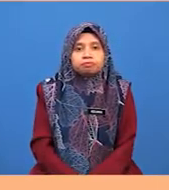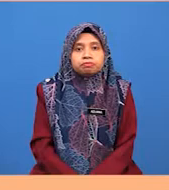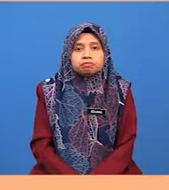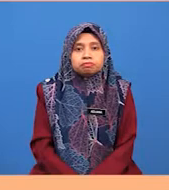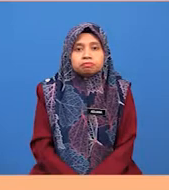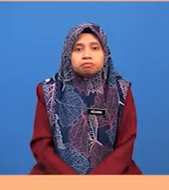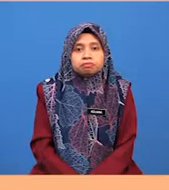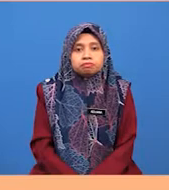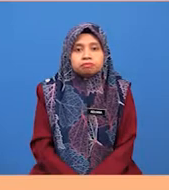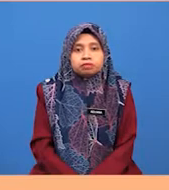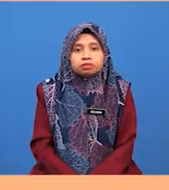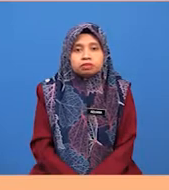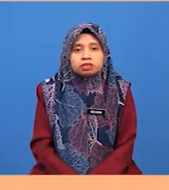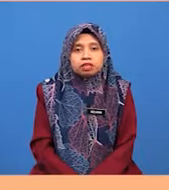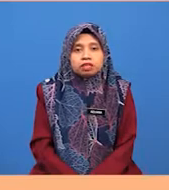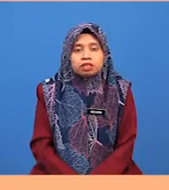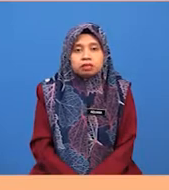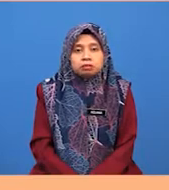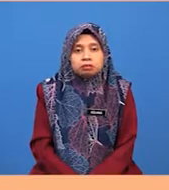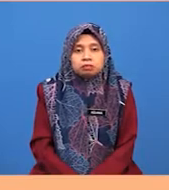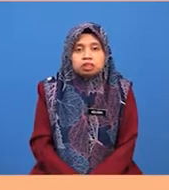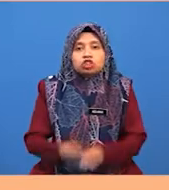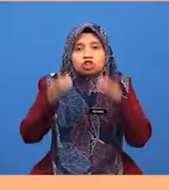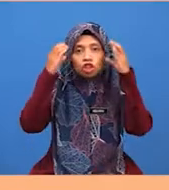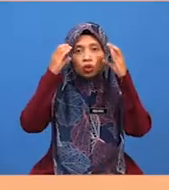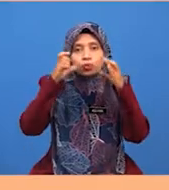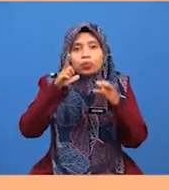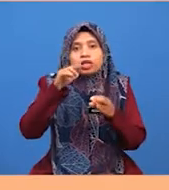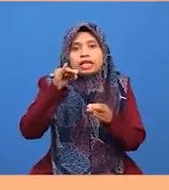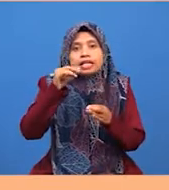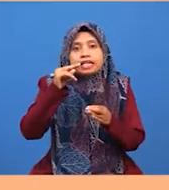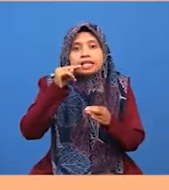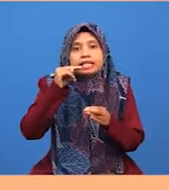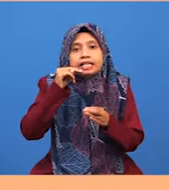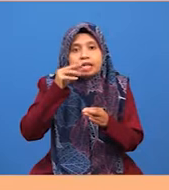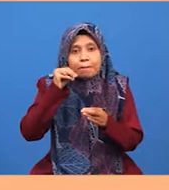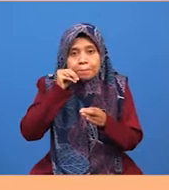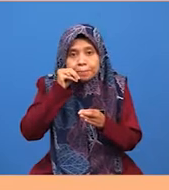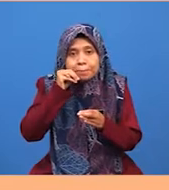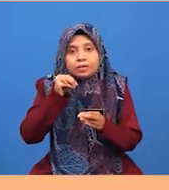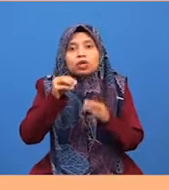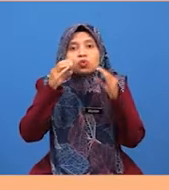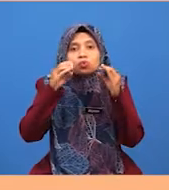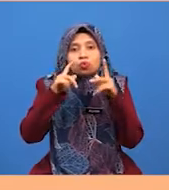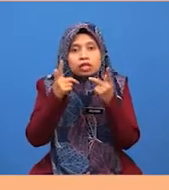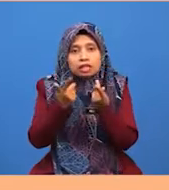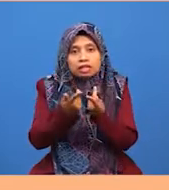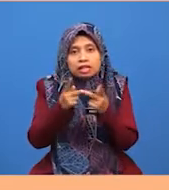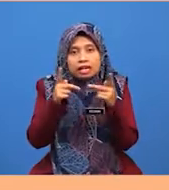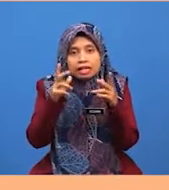Ya, betul. Tanya, Cikgu Lim, guru kelas 5